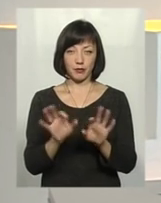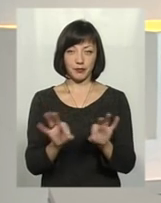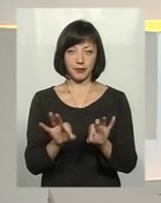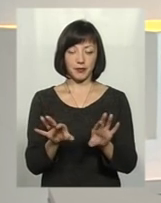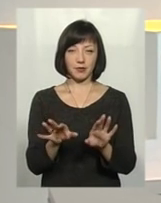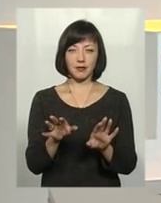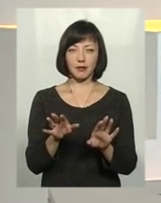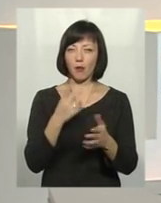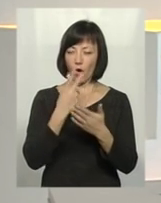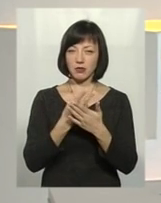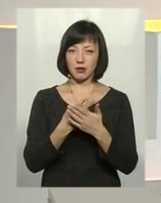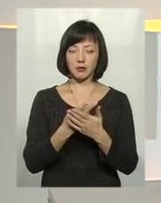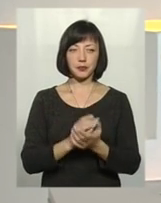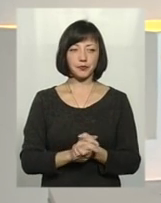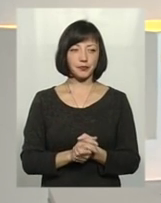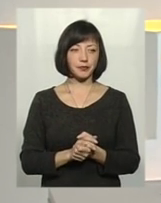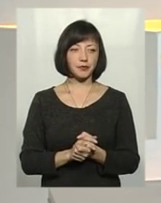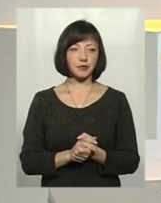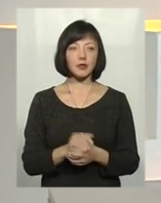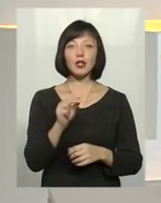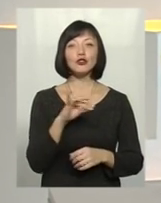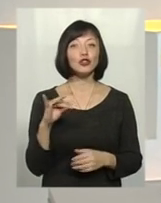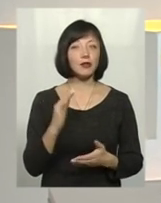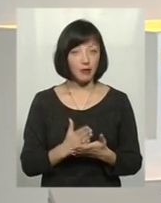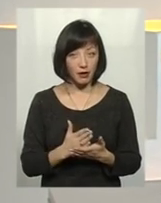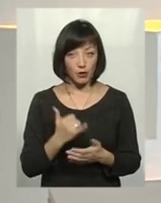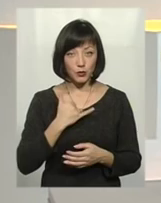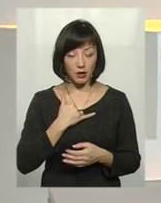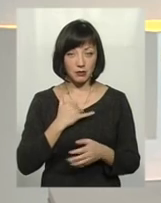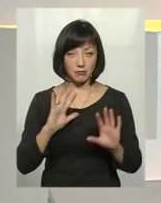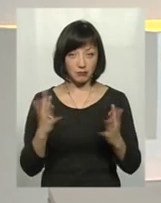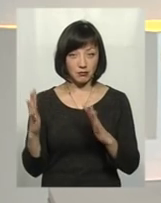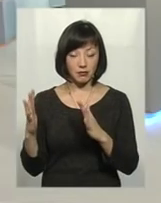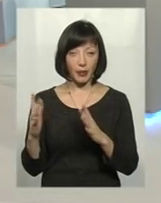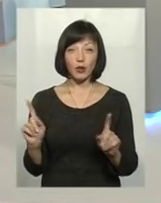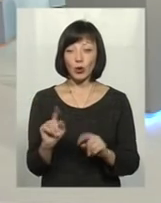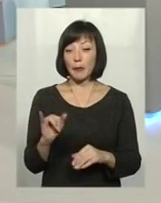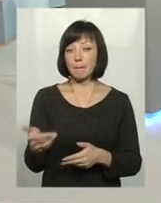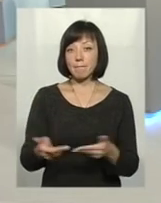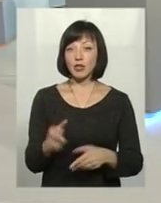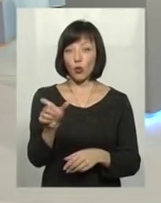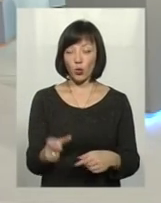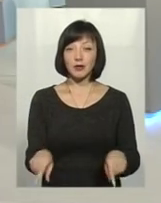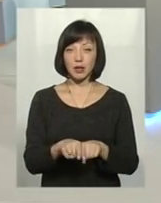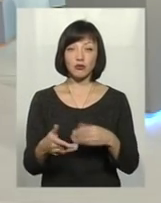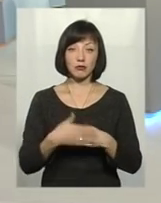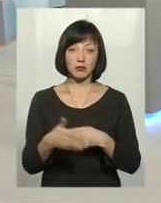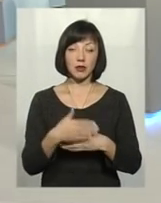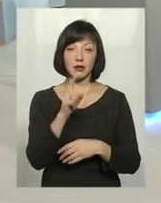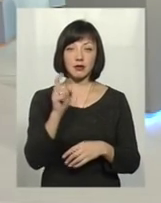для того, аби показати. Чи є в нас прецеденти, щоб і пішоходів теж карали